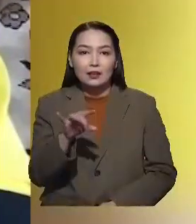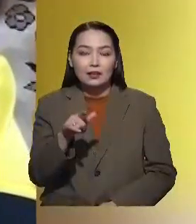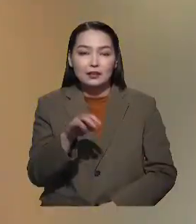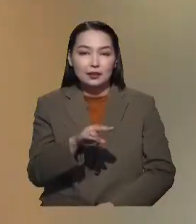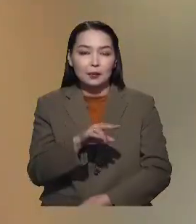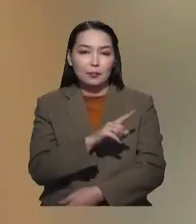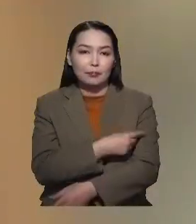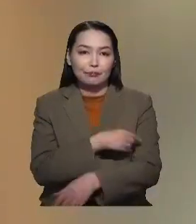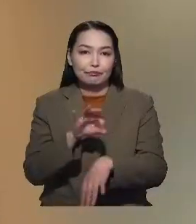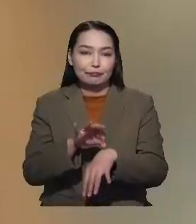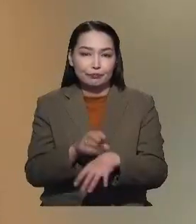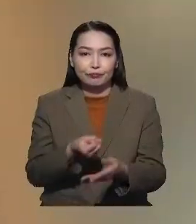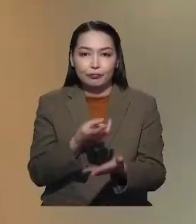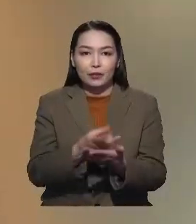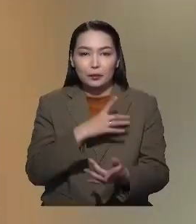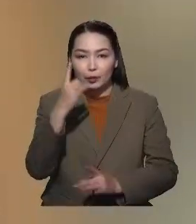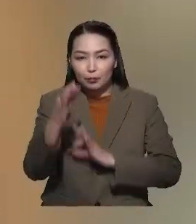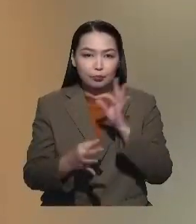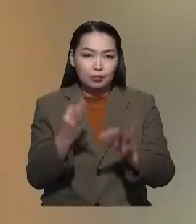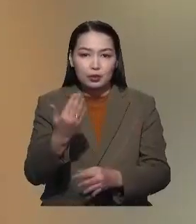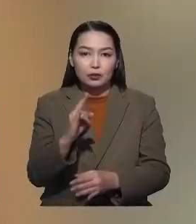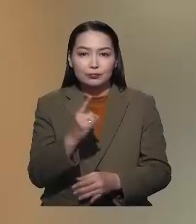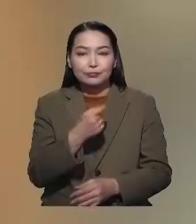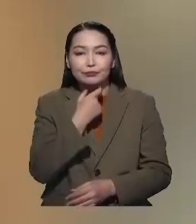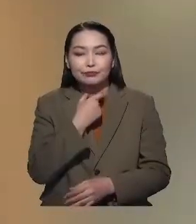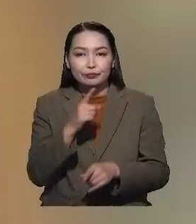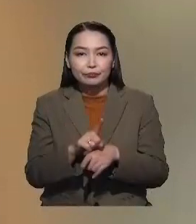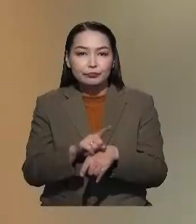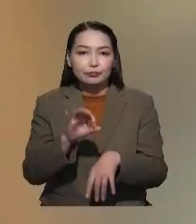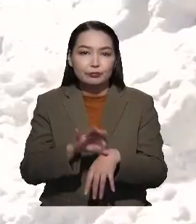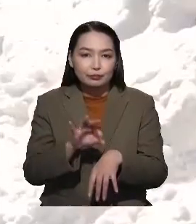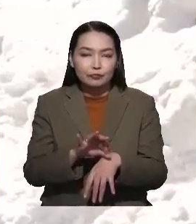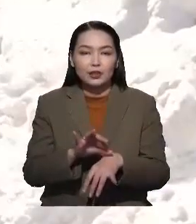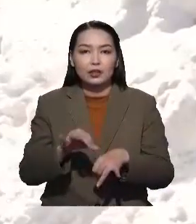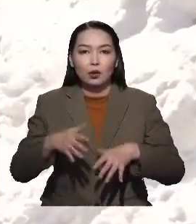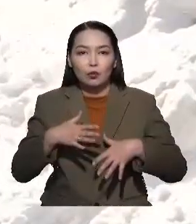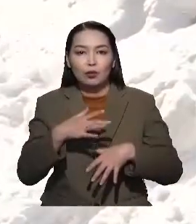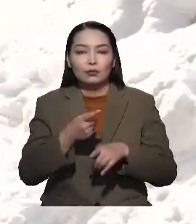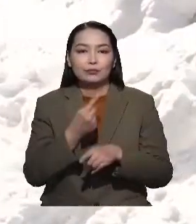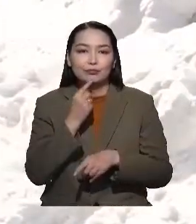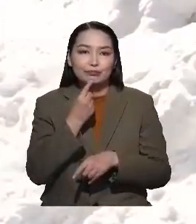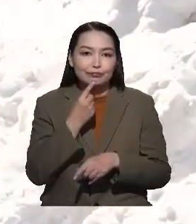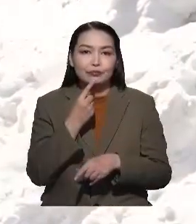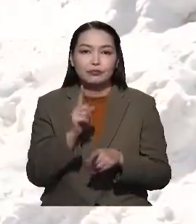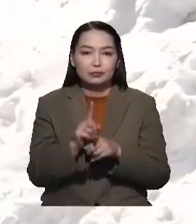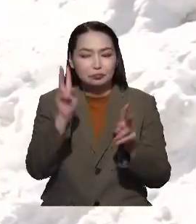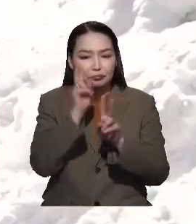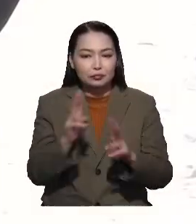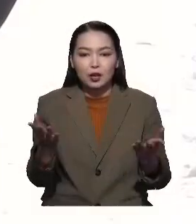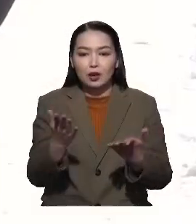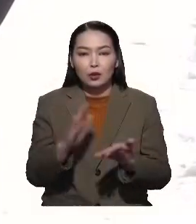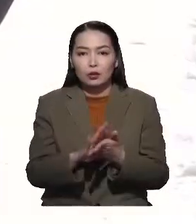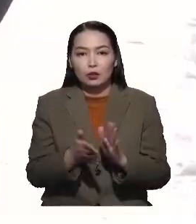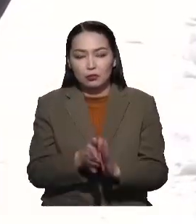ауруханаға жеткізілген. Бір тәуліктің ішінде бүлдіршіннің тамағындағы дерт өкпе қабынуына ұласады да беймәлім жағдайда жан